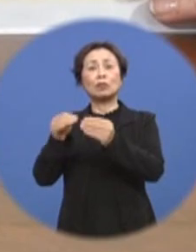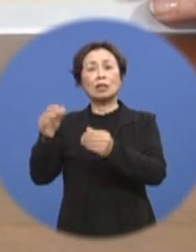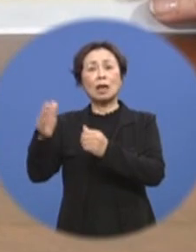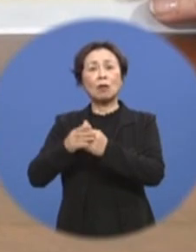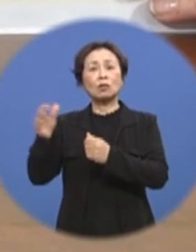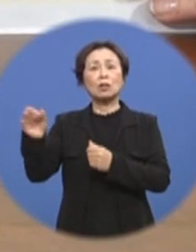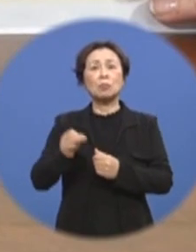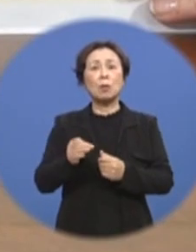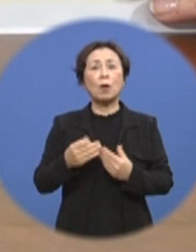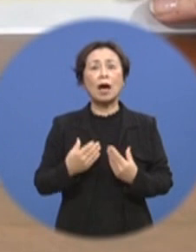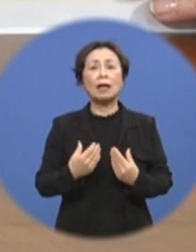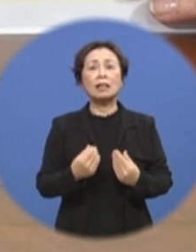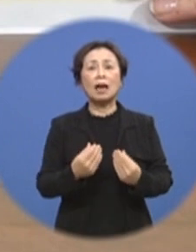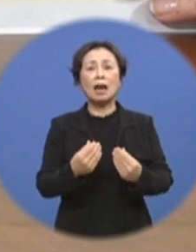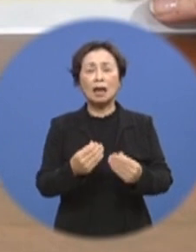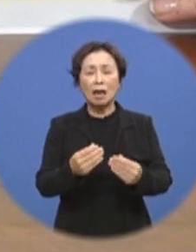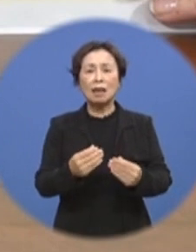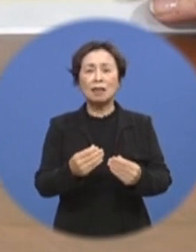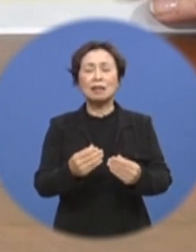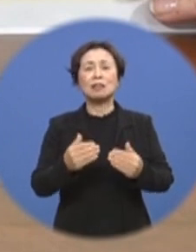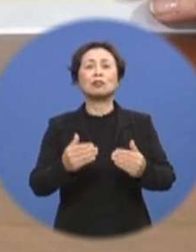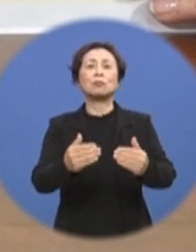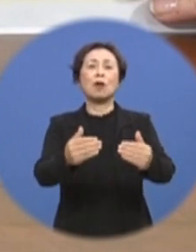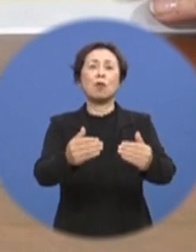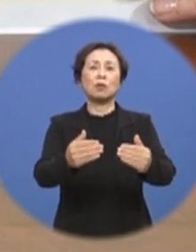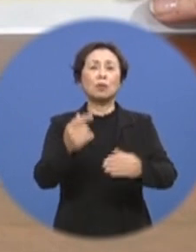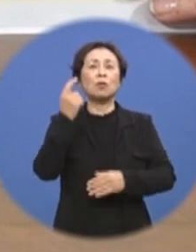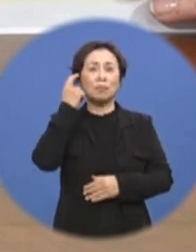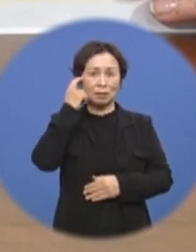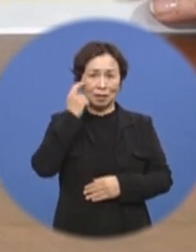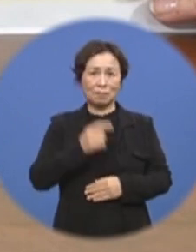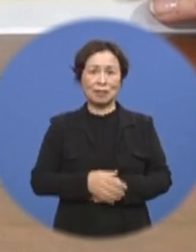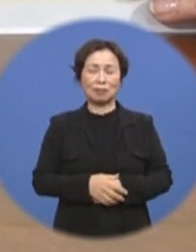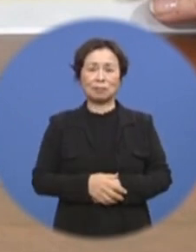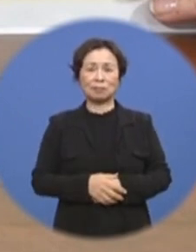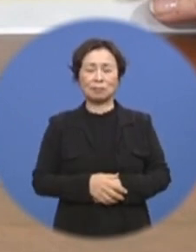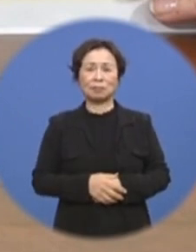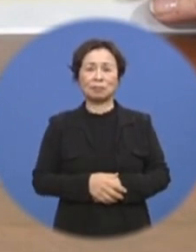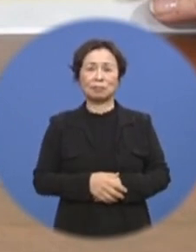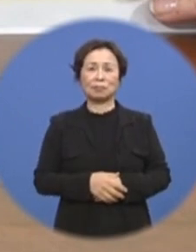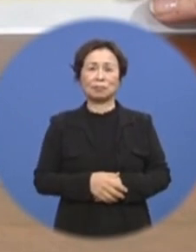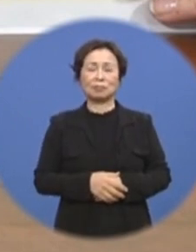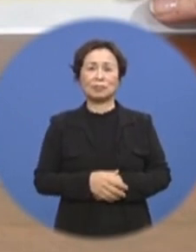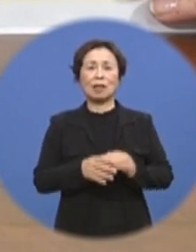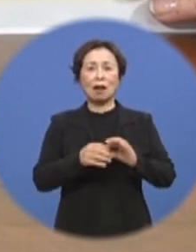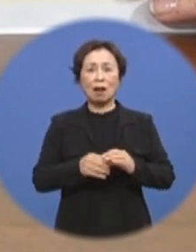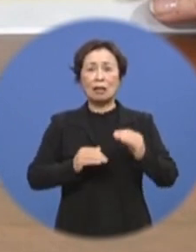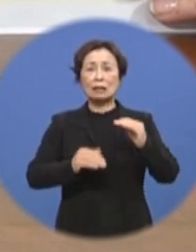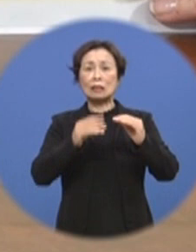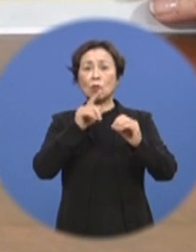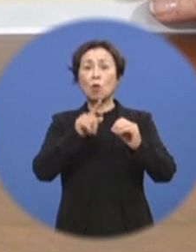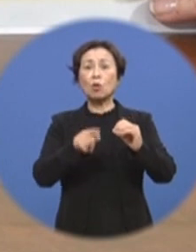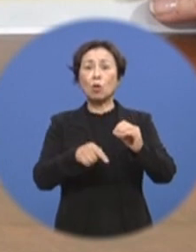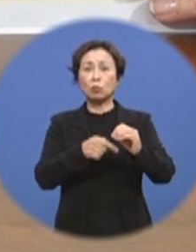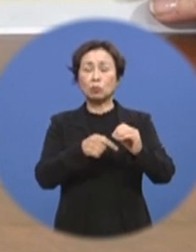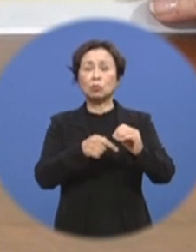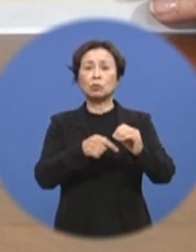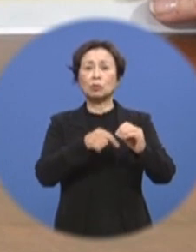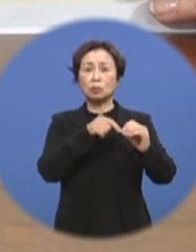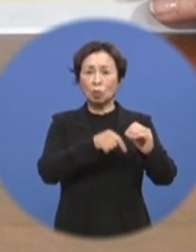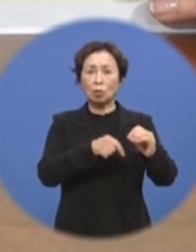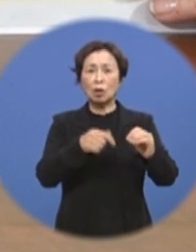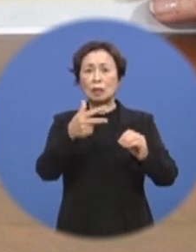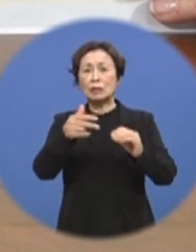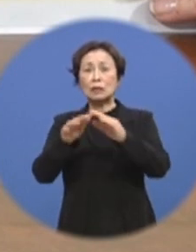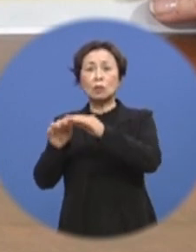ねそれでどんどんやっていこうじゃないかということなんですそのために振興局のその市町村との